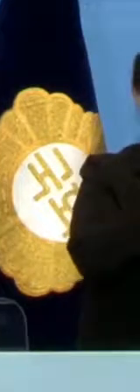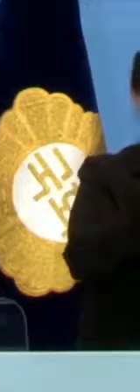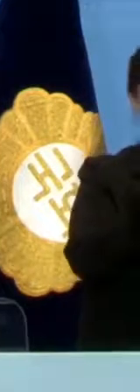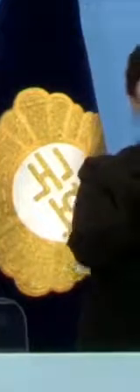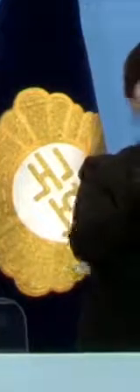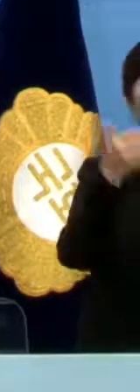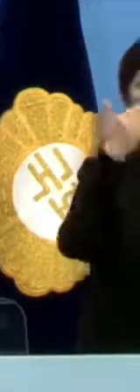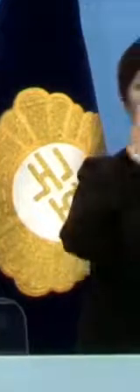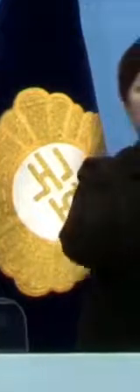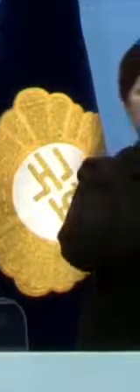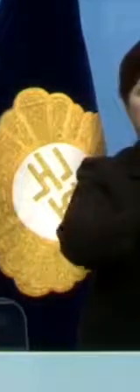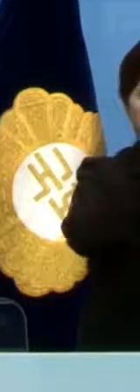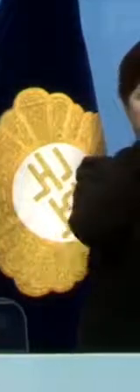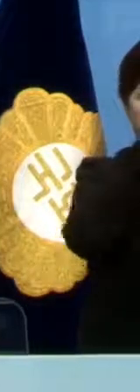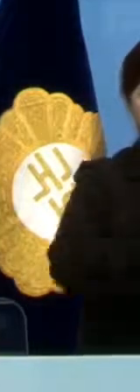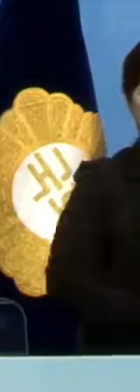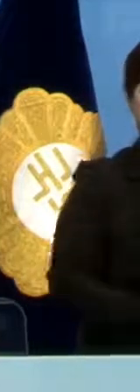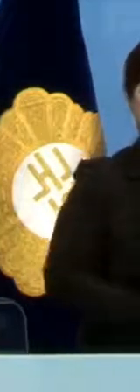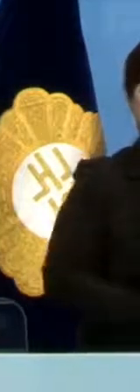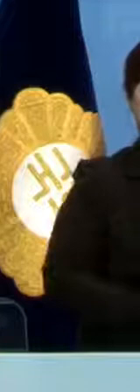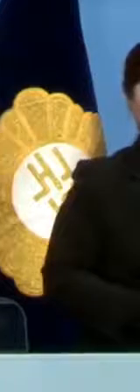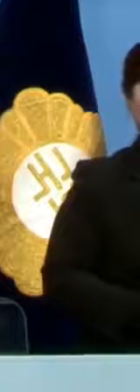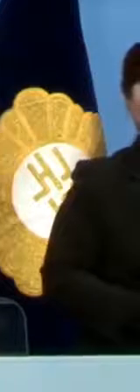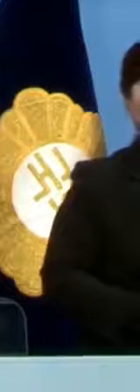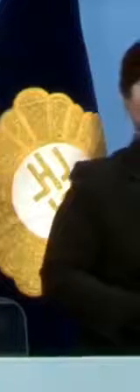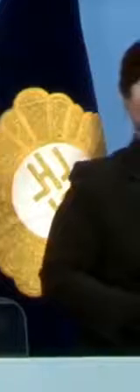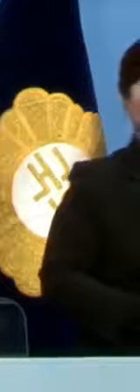드립니다. 고맙습니다.